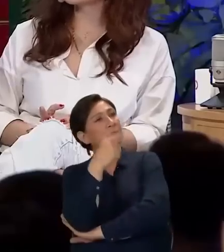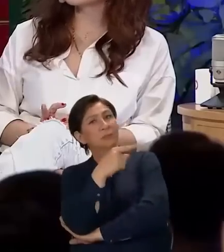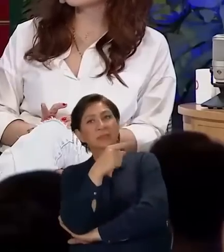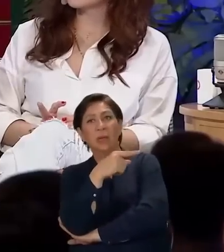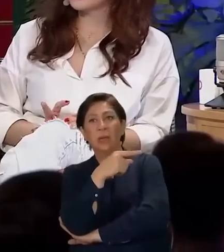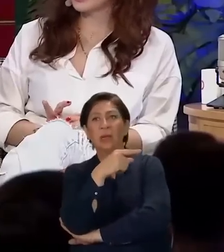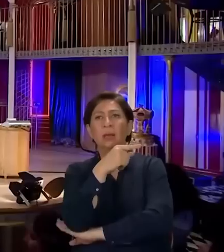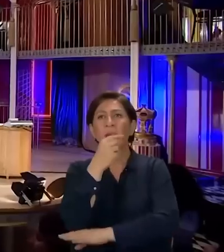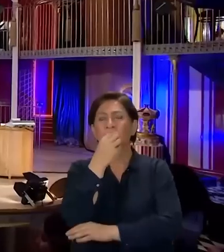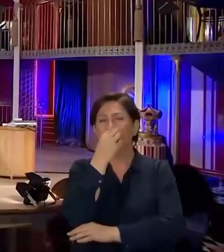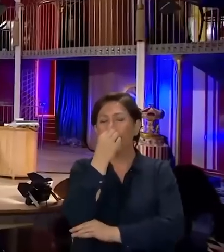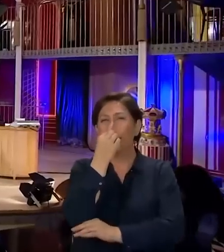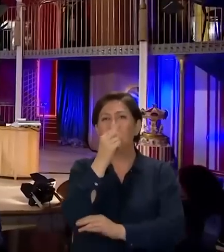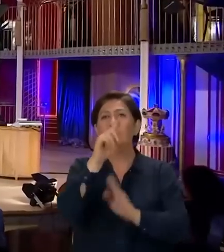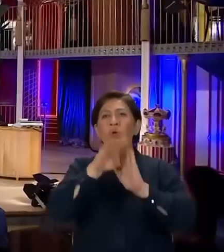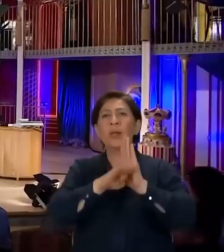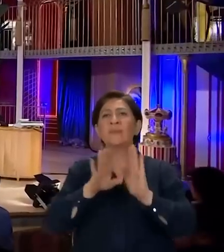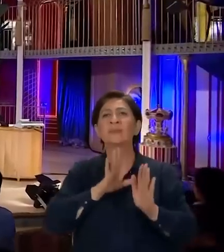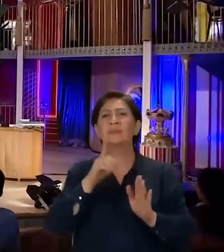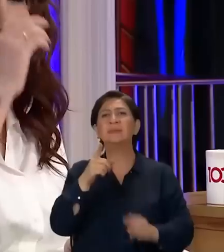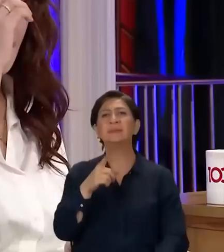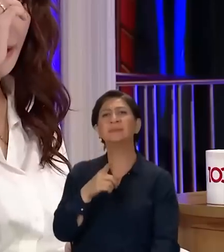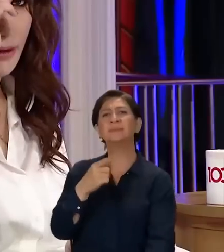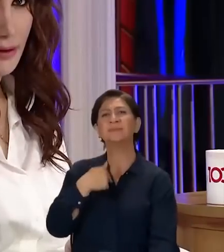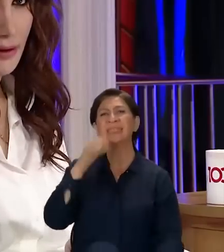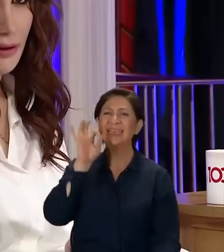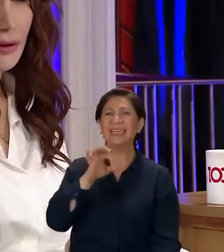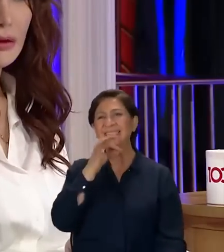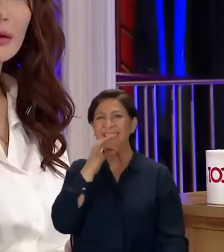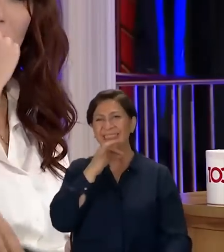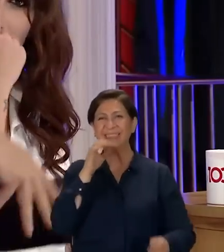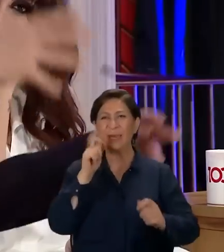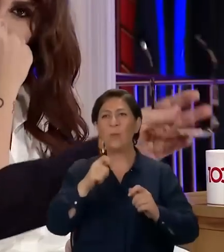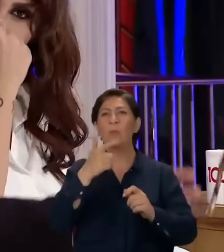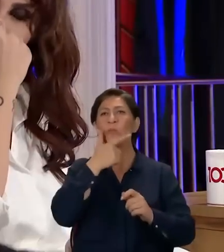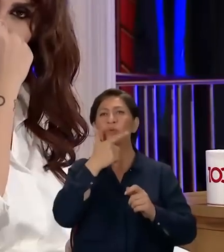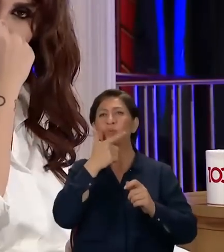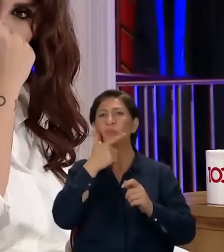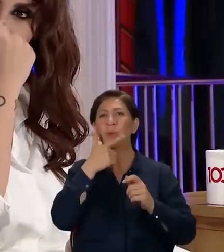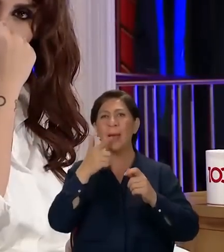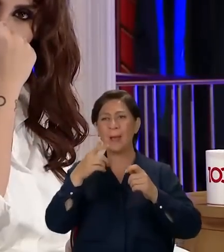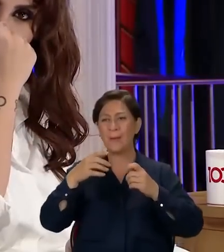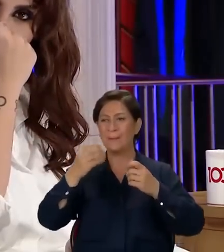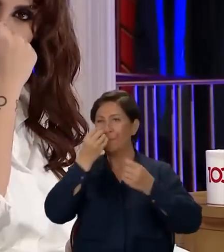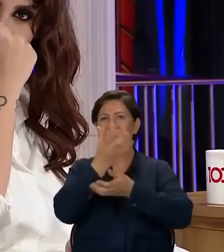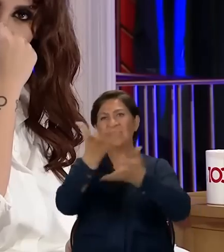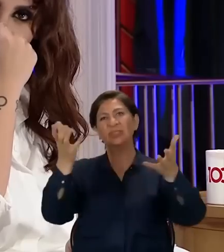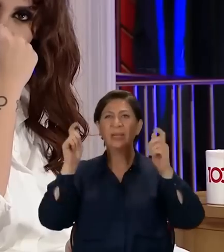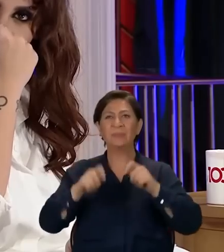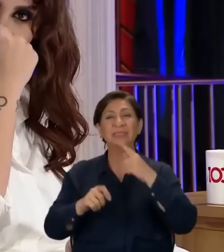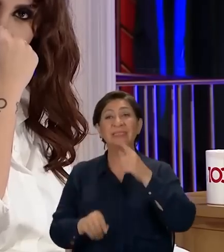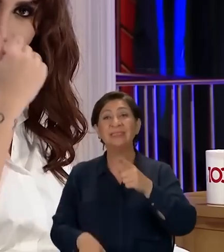neydi o? Bir tane program vardı. Hadi bir ara biz de niyetlenmiştik onda. Hani Bodrum'daki büyük mandalin bahçesinde yaparız filan diye.